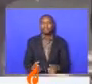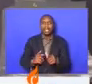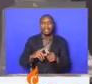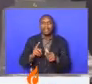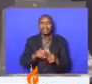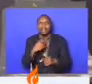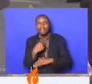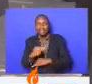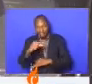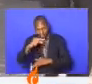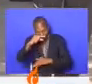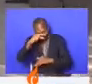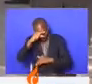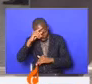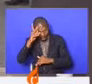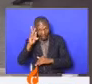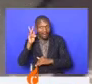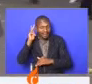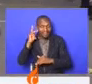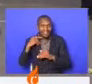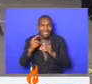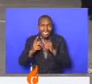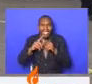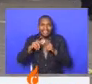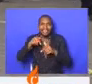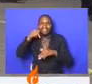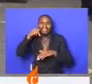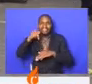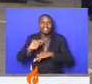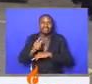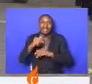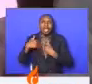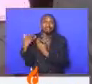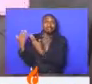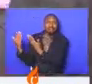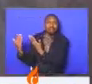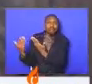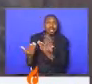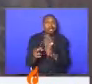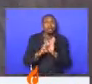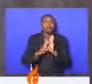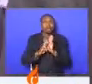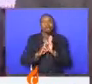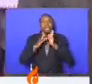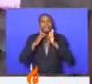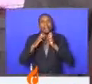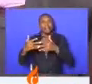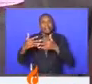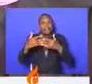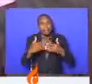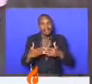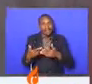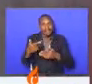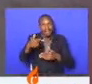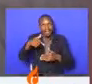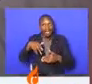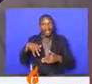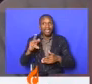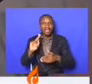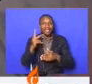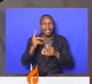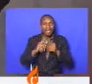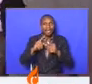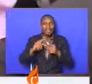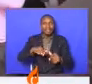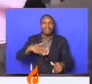we county ya Kisii Paul Simbarati ni goli tukuli yale ramuari gani omu ambasada abu ya Amerika wachaiga sense ya Kenya Meg Whitman ime